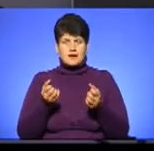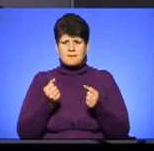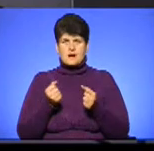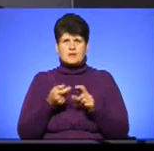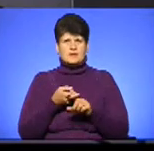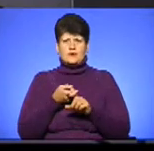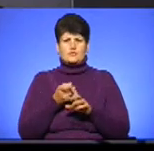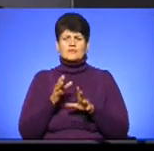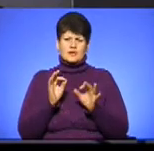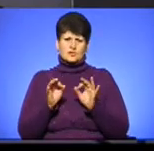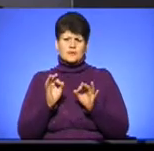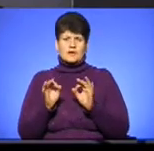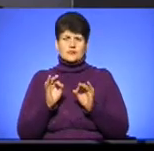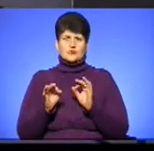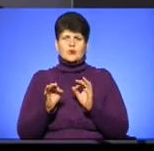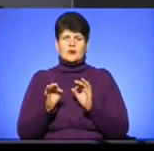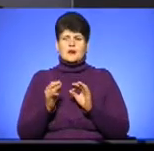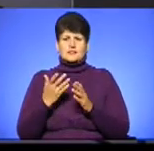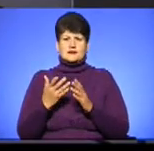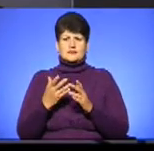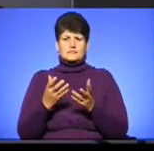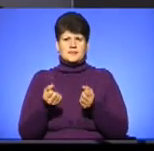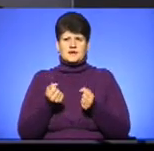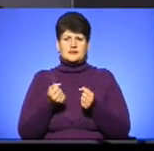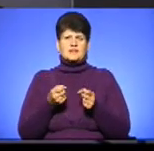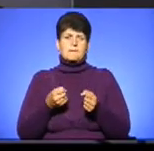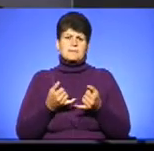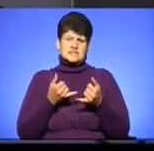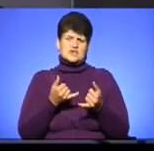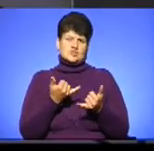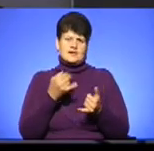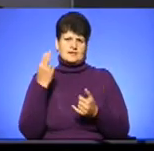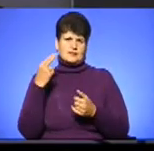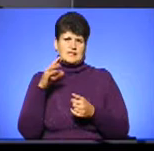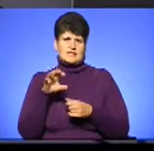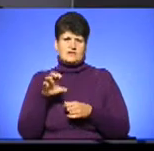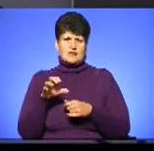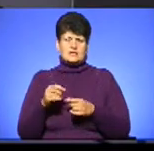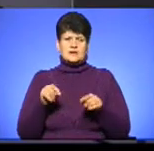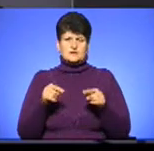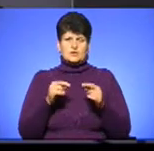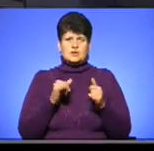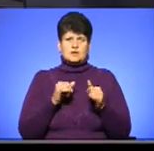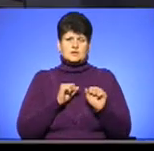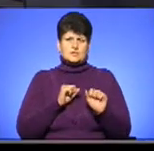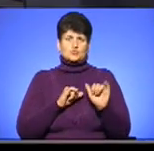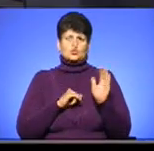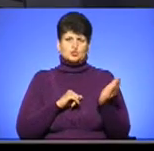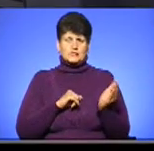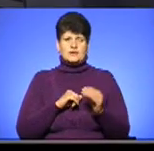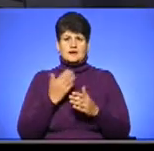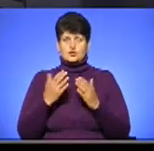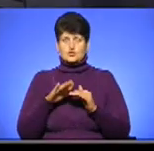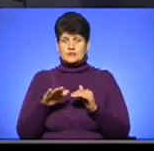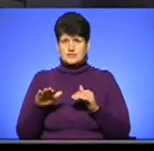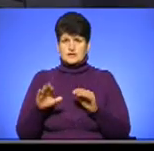контактували, хоч вона безпечна, але це призначена для деяких тварин, для створення імунітету у них. Тобто, якщо діти десь